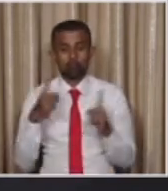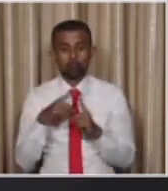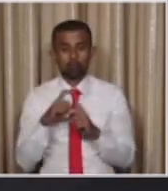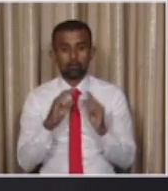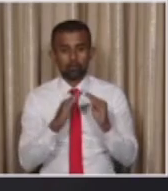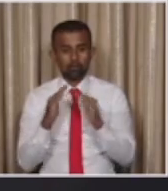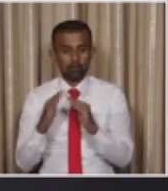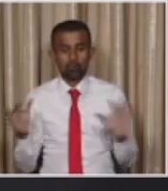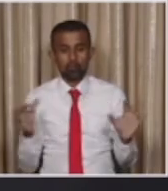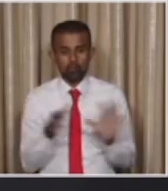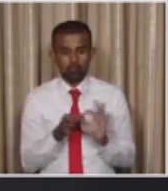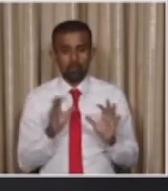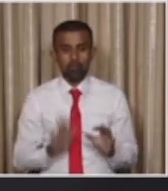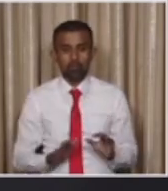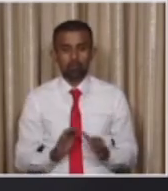මේකට අයිති වෙන්නට